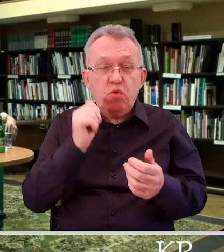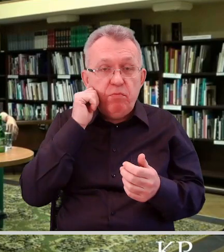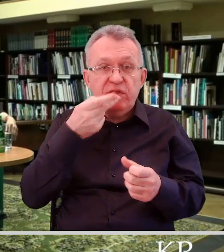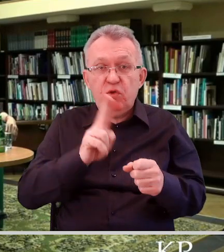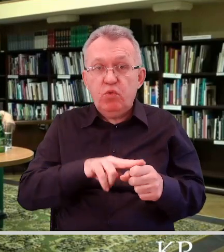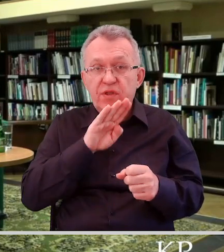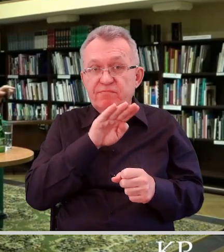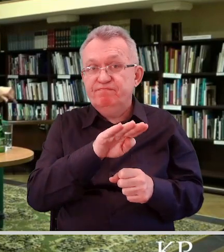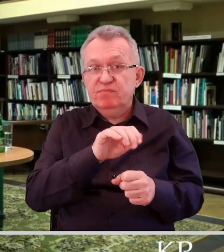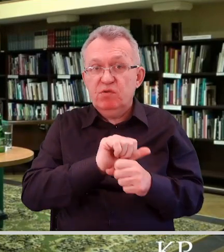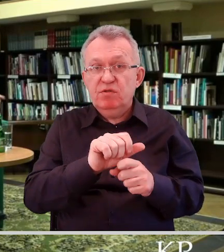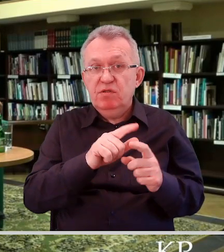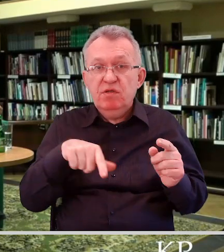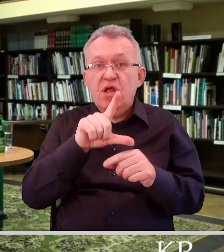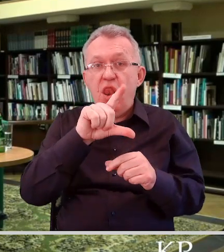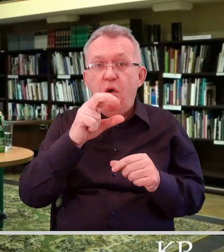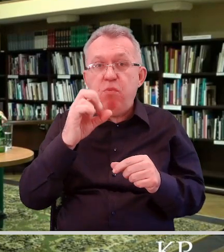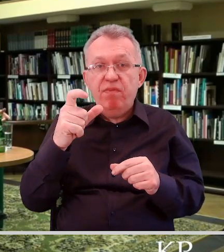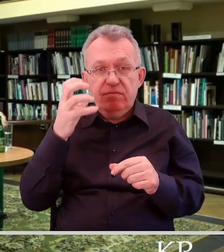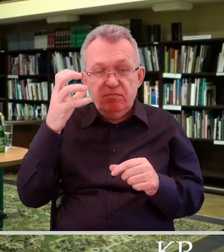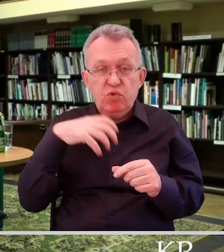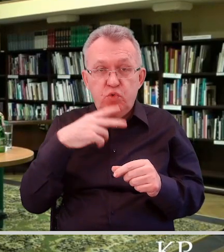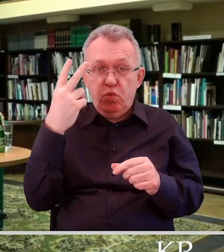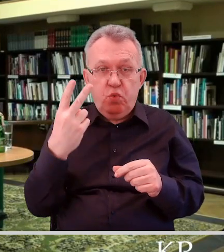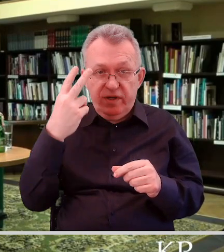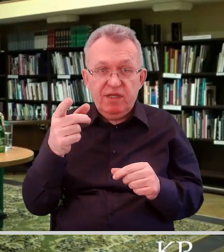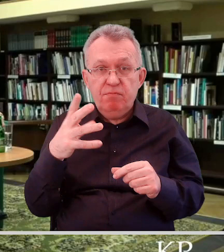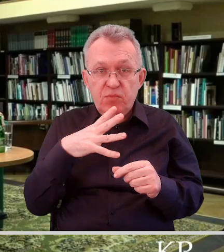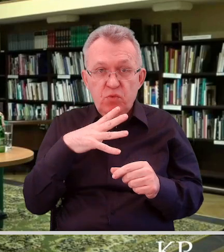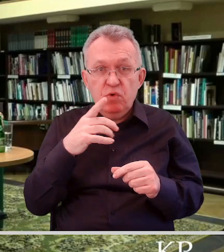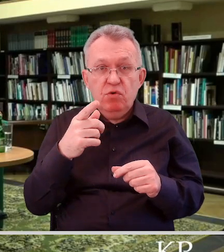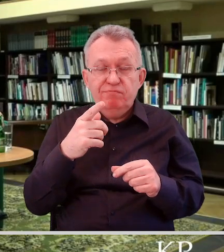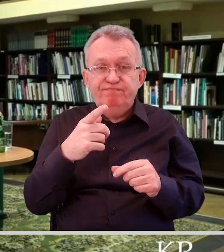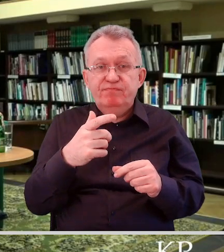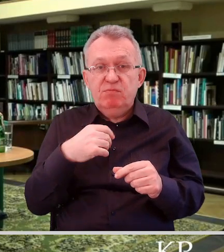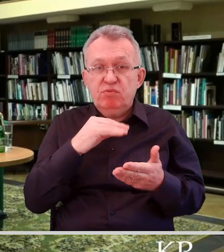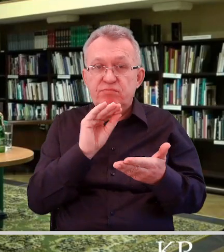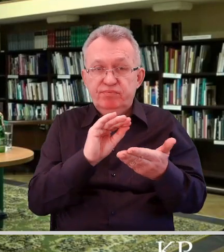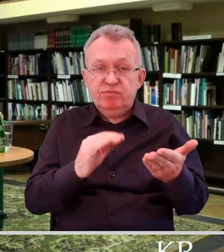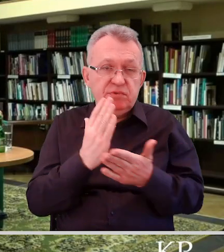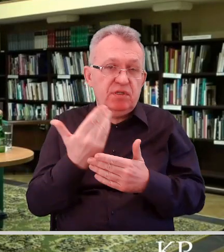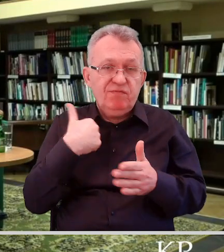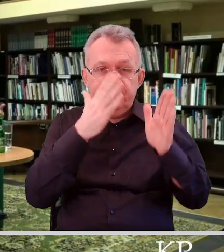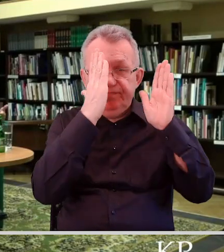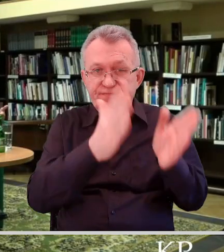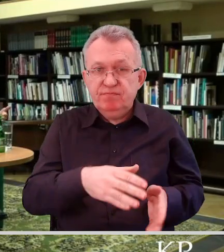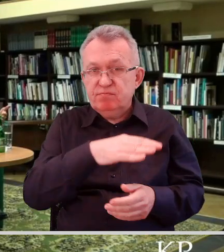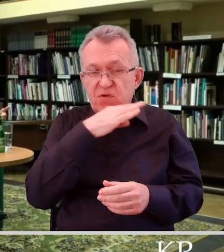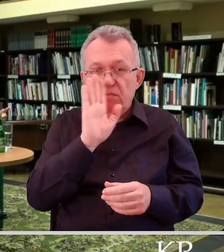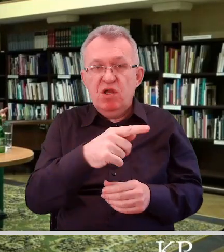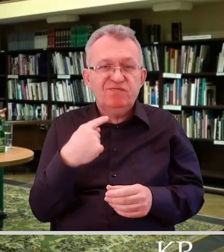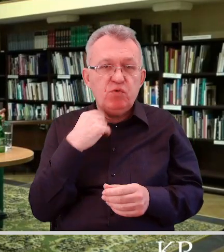które otaczały Leopolda, bo Leopold II wydał mi się postacią już na tyle opisaną, taką, która ma swój